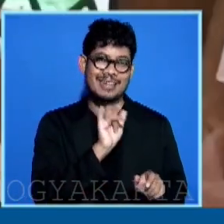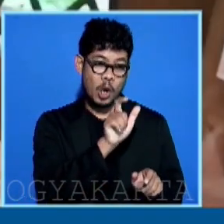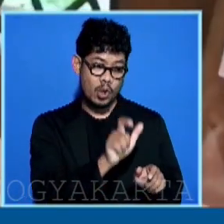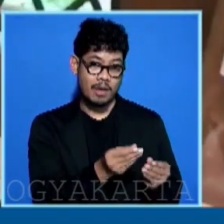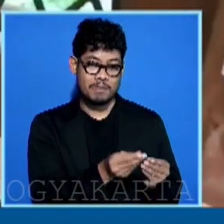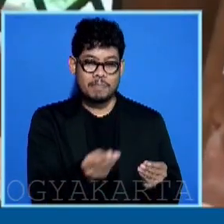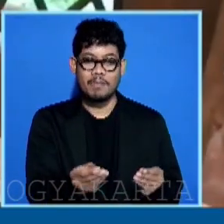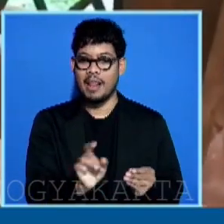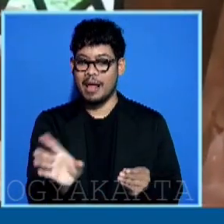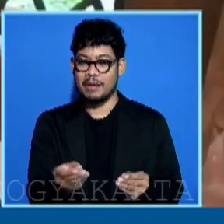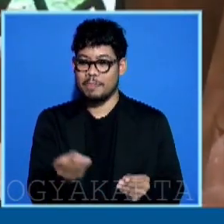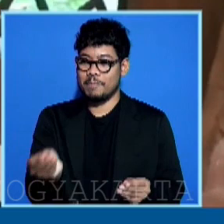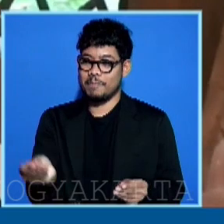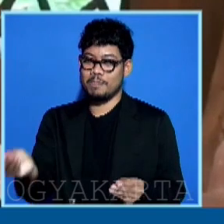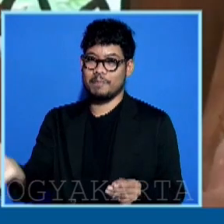lumantarangang